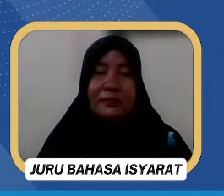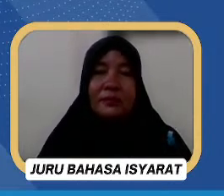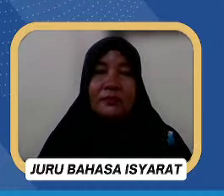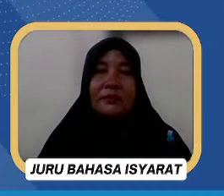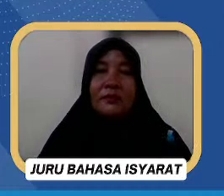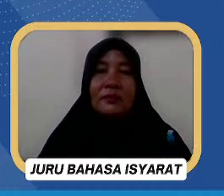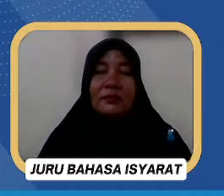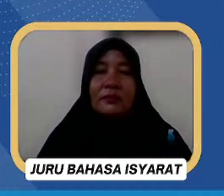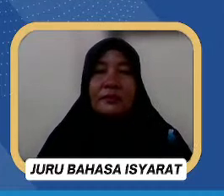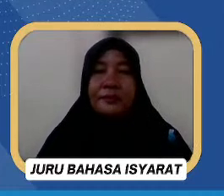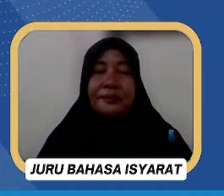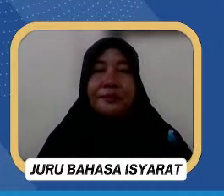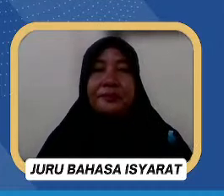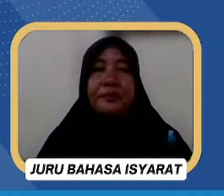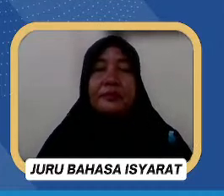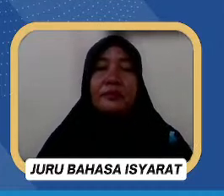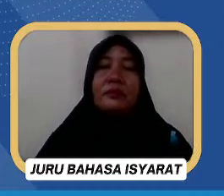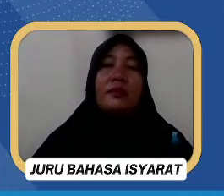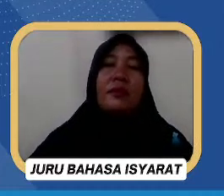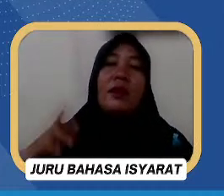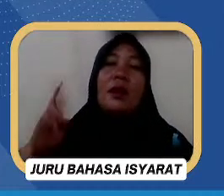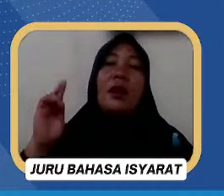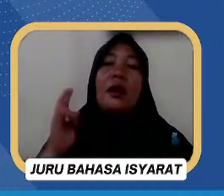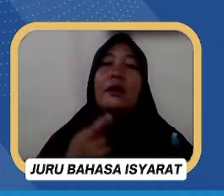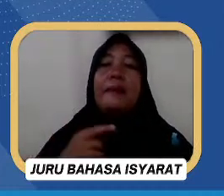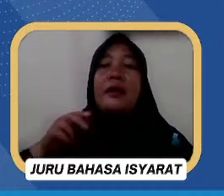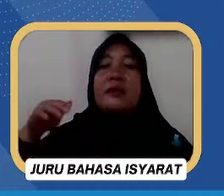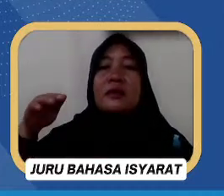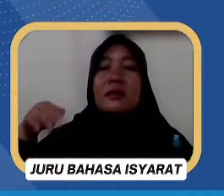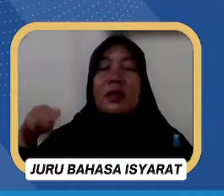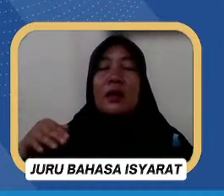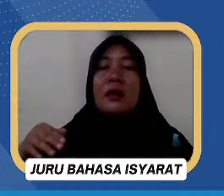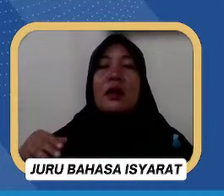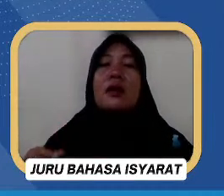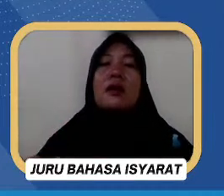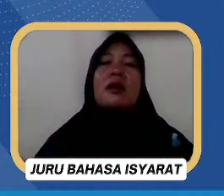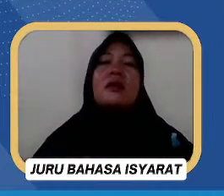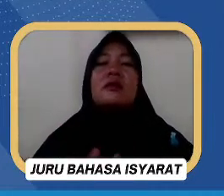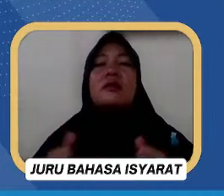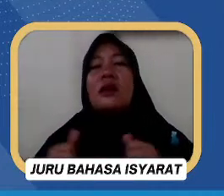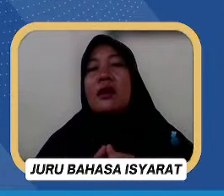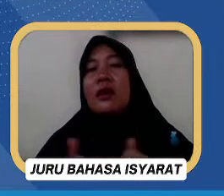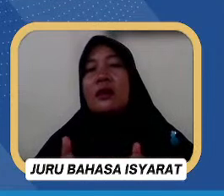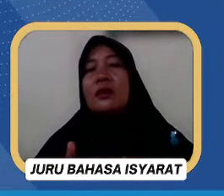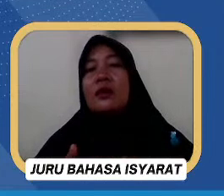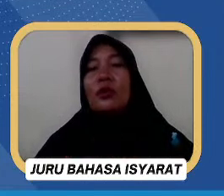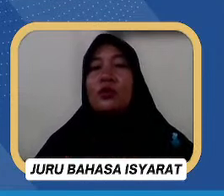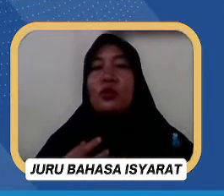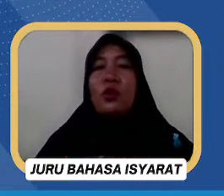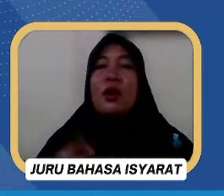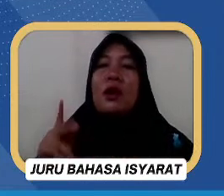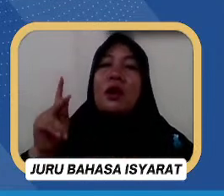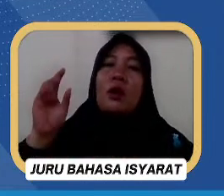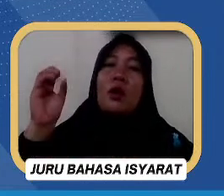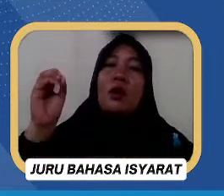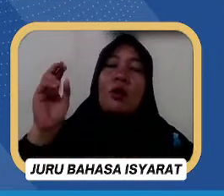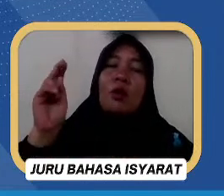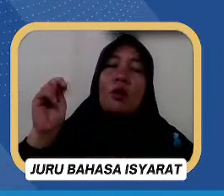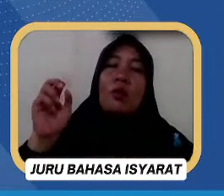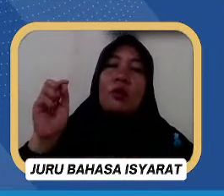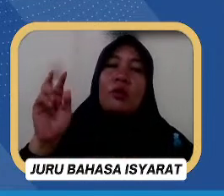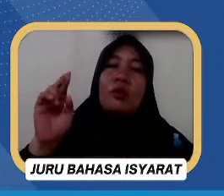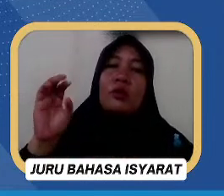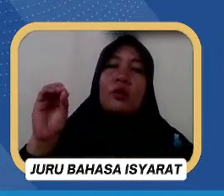kita lebih menyukai yang berbau kontroversi. Itu kan bisa dilihat kalau ada kontroversi,